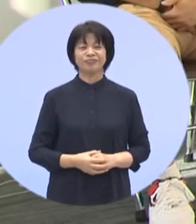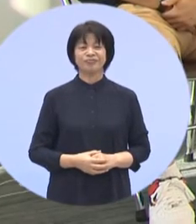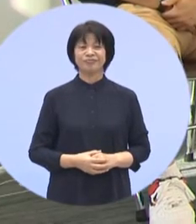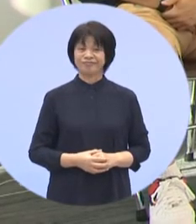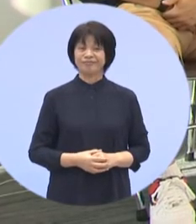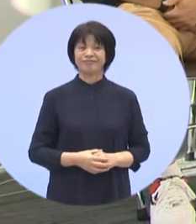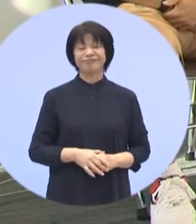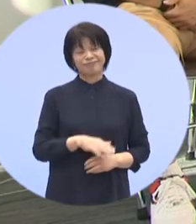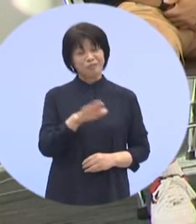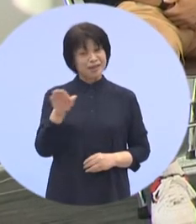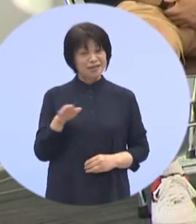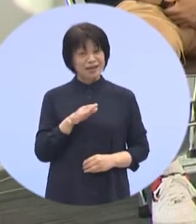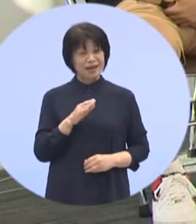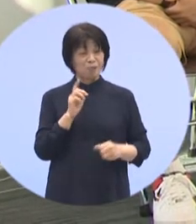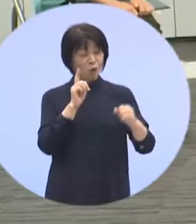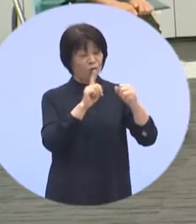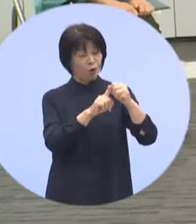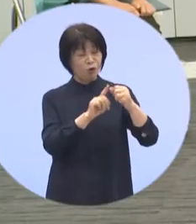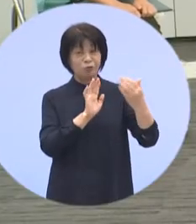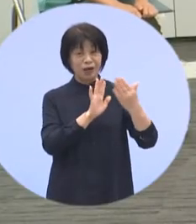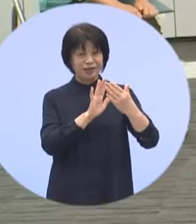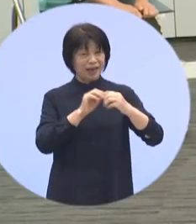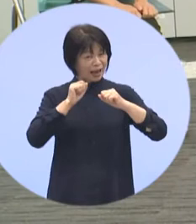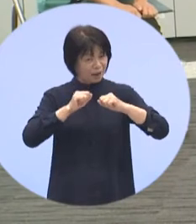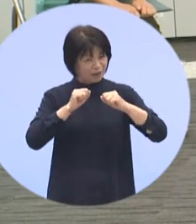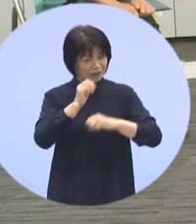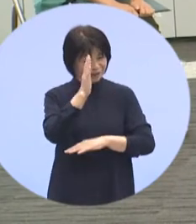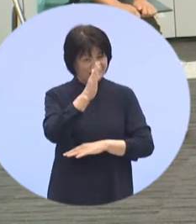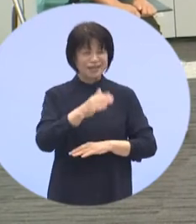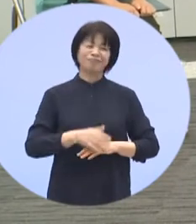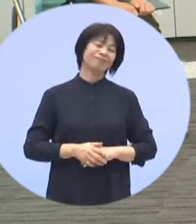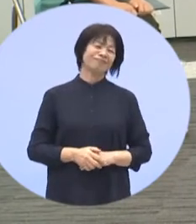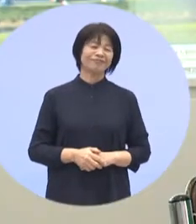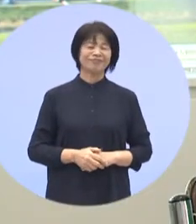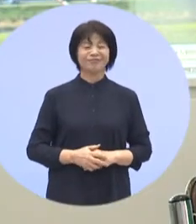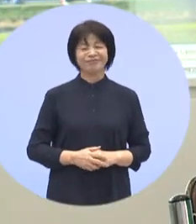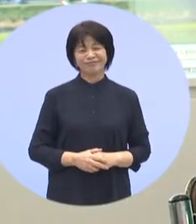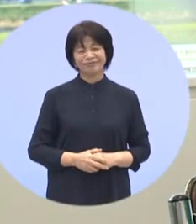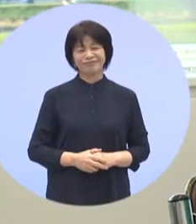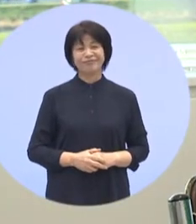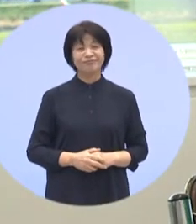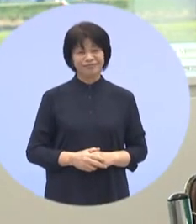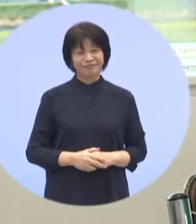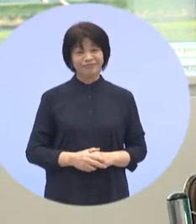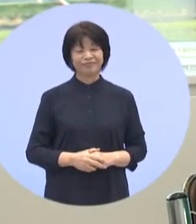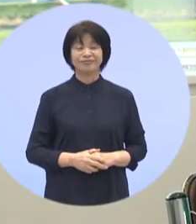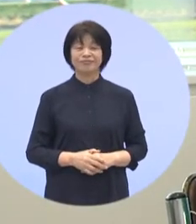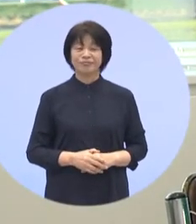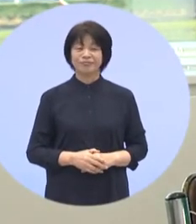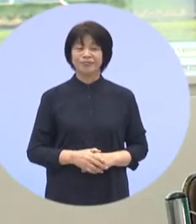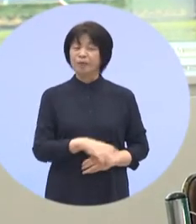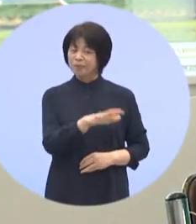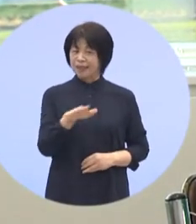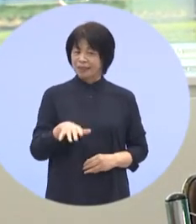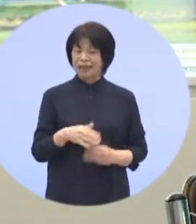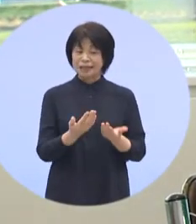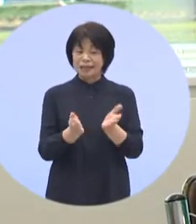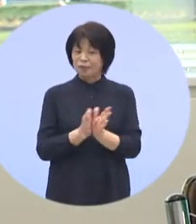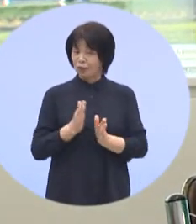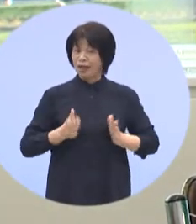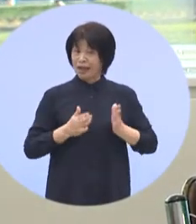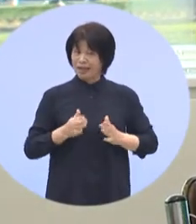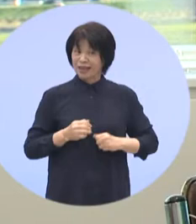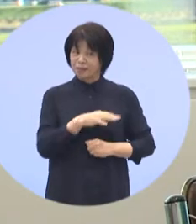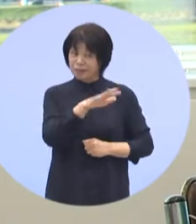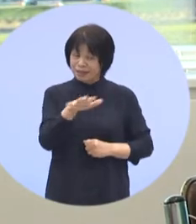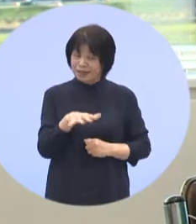ということで、皆さんの目標に向かって頑張ってください。はい、チームスポーツで頑張っている小中学生みん